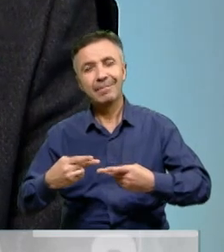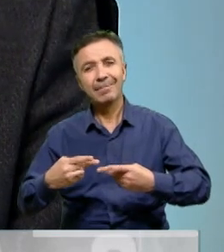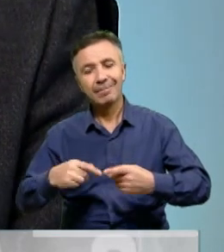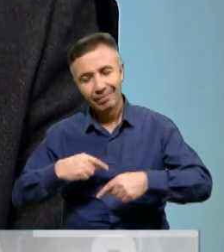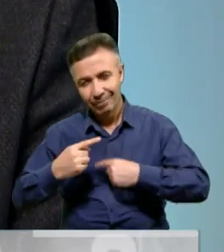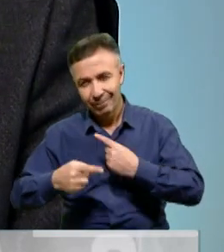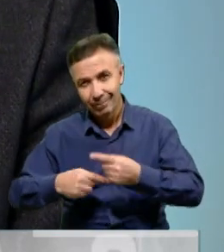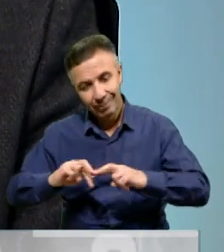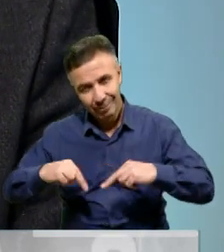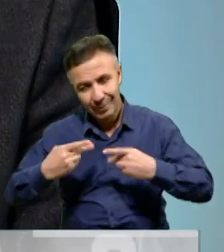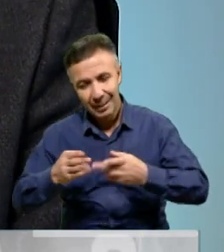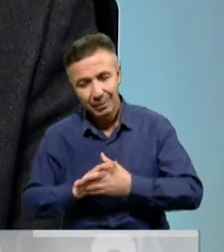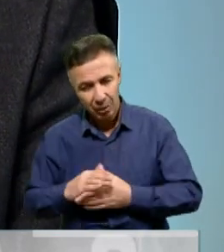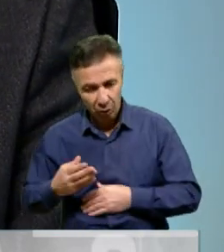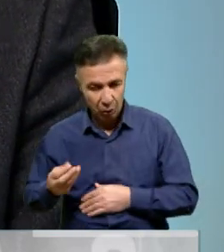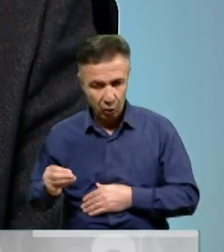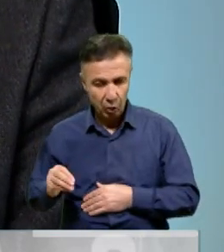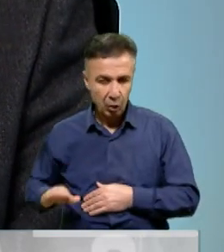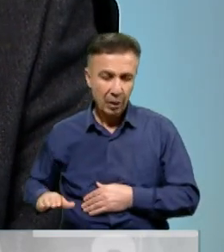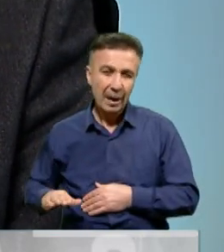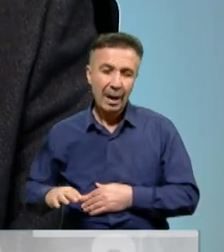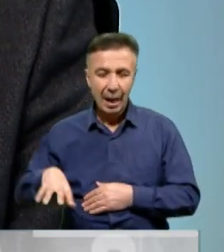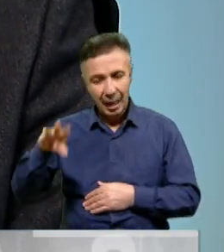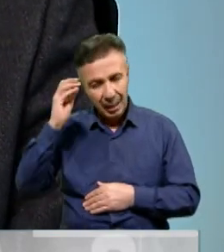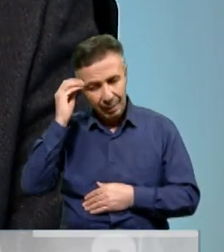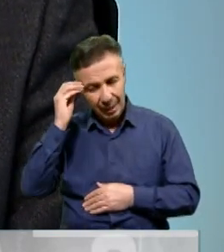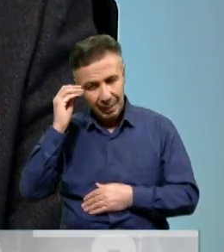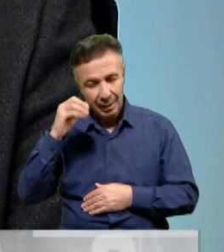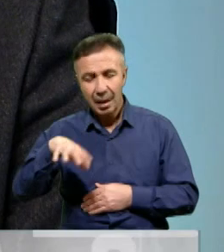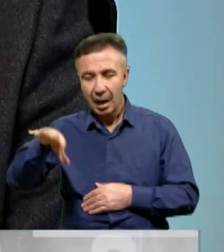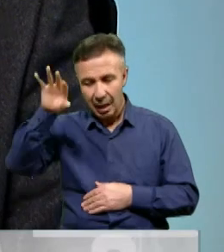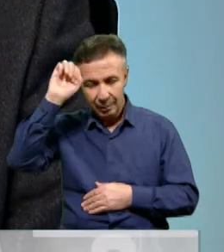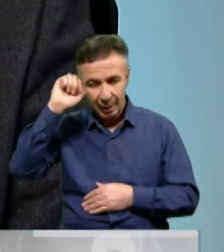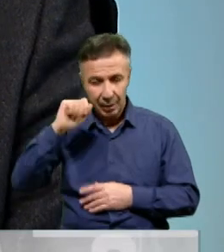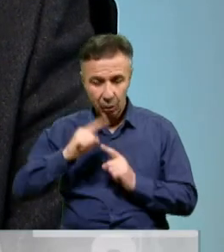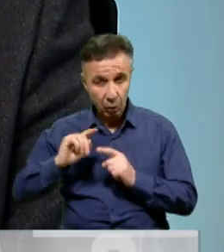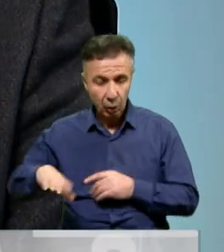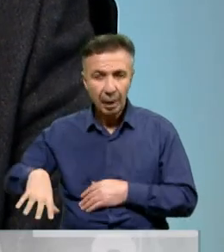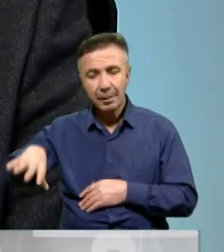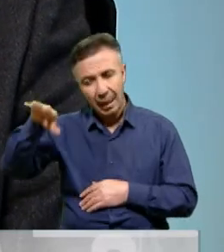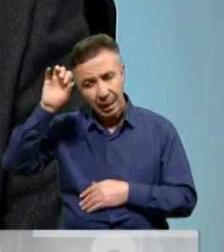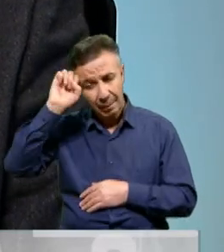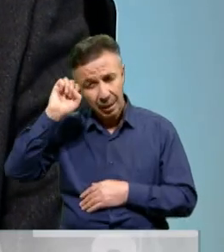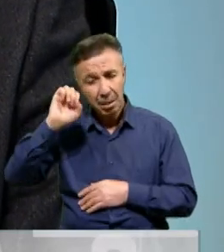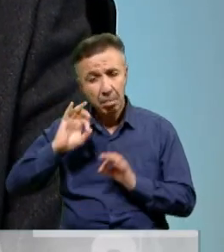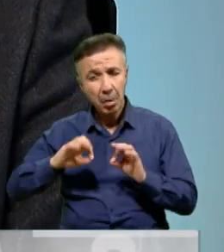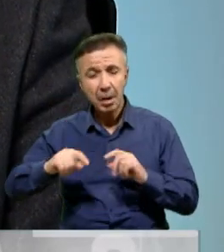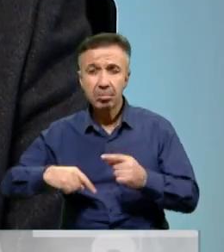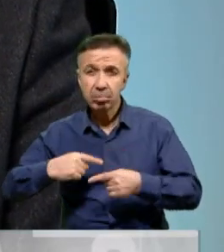değil mi? Bakın biz çocuktuk, ezberledik. Sonra çocuklarımızı ezberletiyoruz. Tabii. O torunlarımızı ezberleteceğiz. Ve